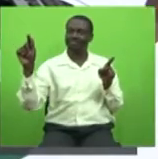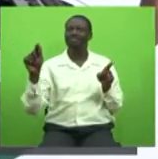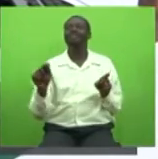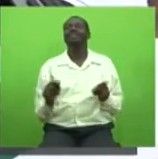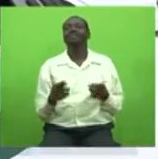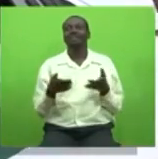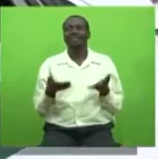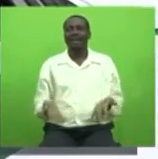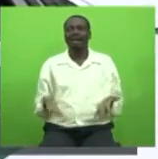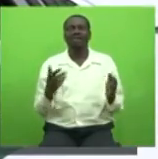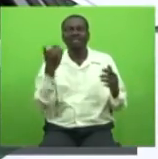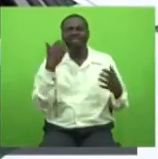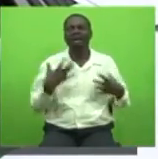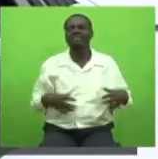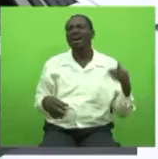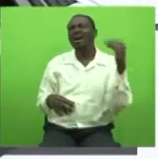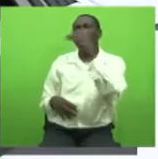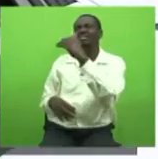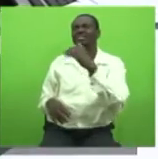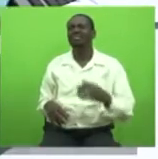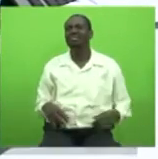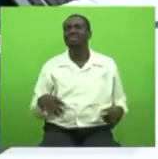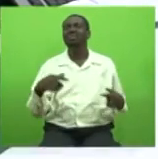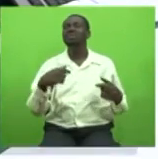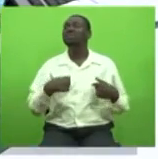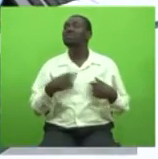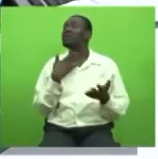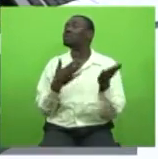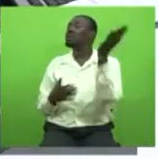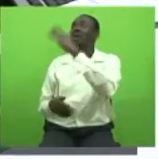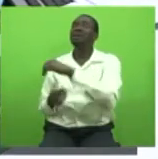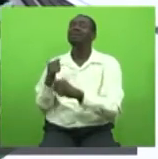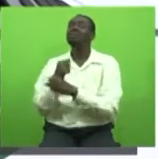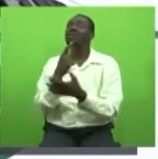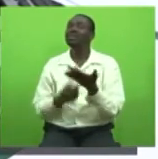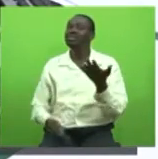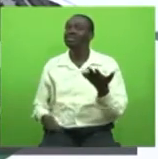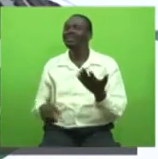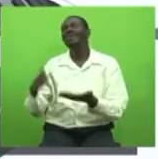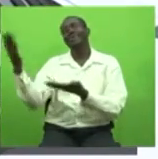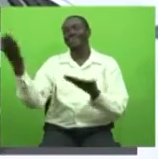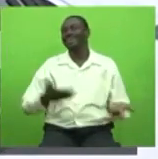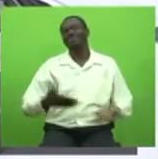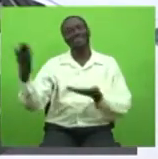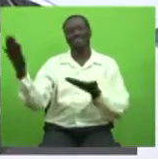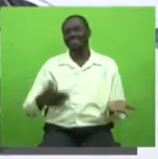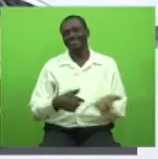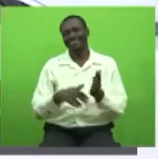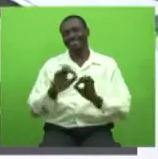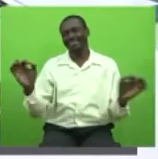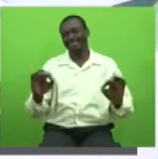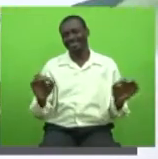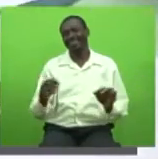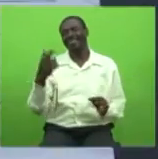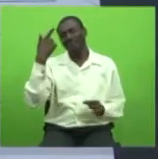Mkitaka kurudi mtakuja tu na hiyo. Hiyo inaonyesha ile dawa umepewa na ile kitu yote ambayo ilikuwa imefanyika. Venye umehudumiwa yote imewekwa